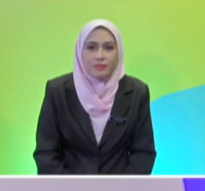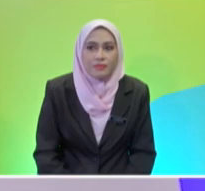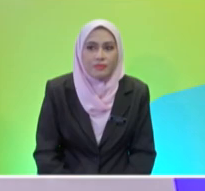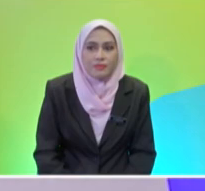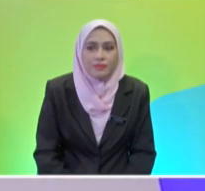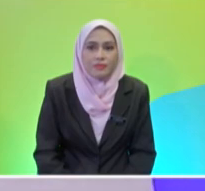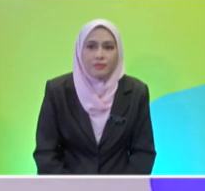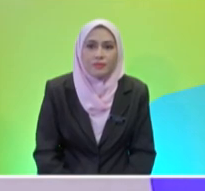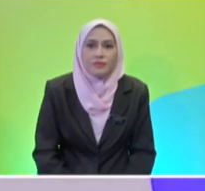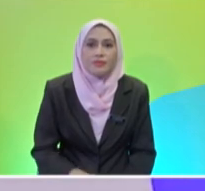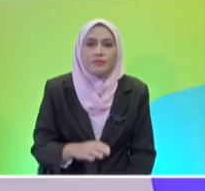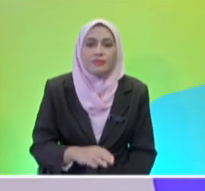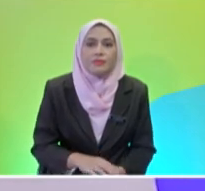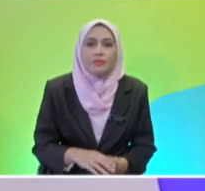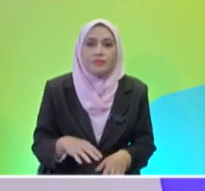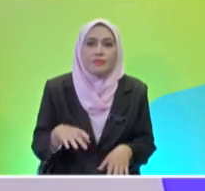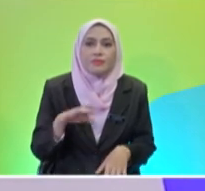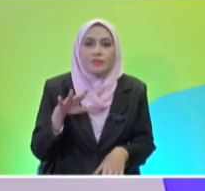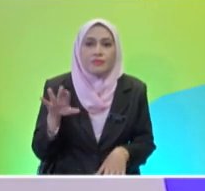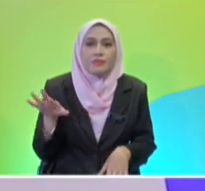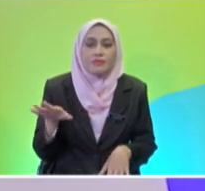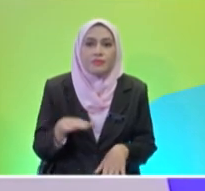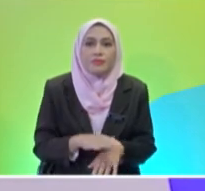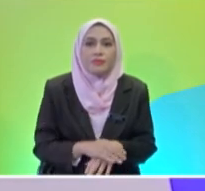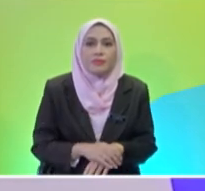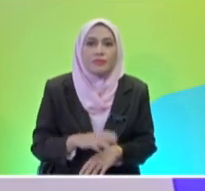Tading. Kita nak eja